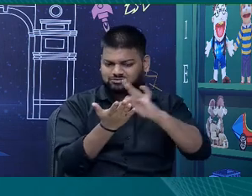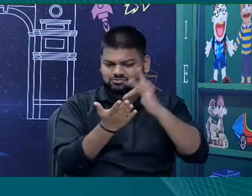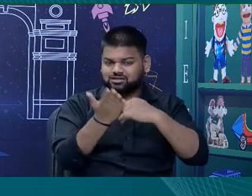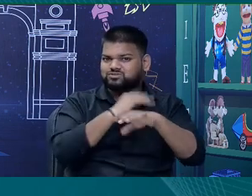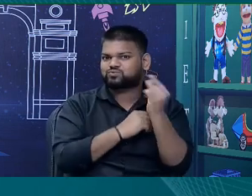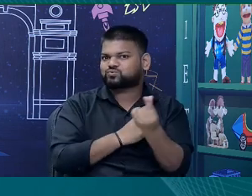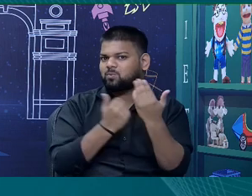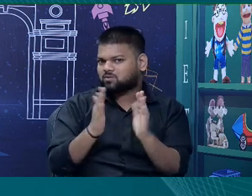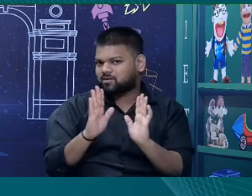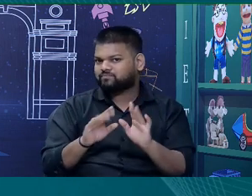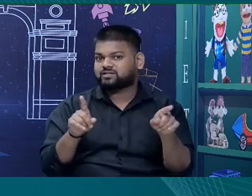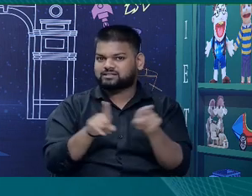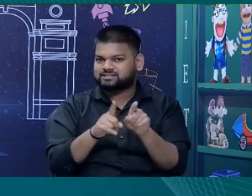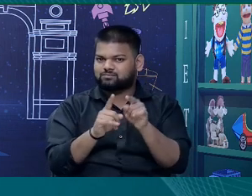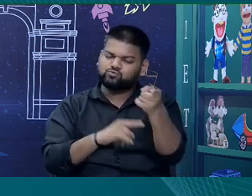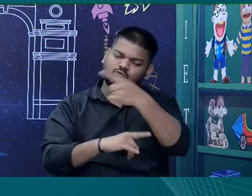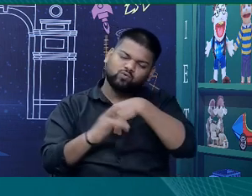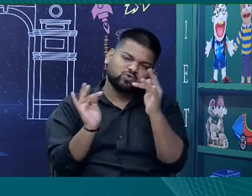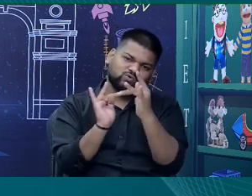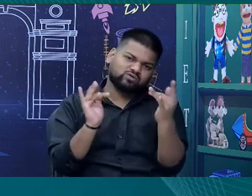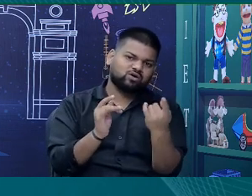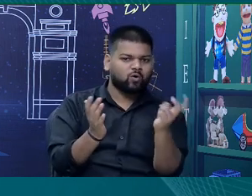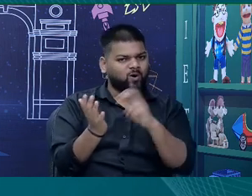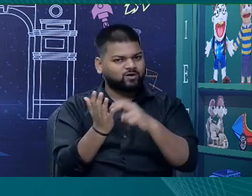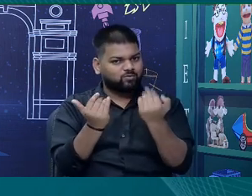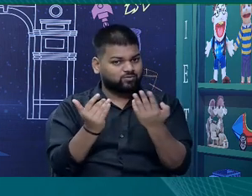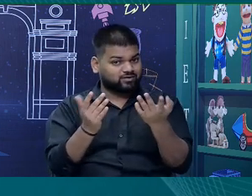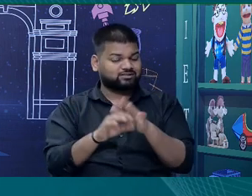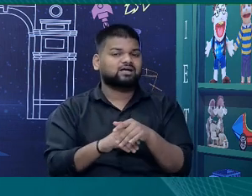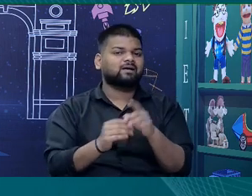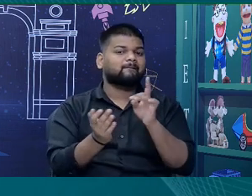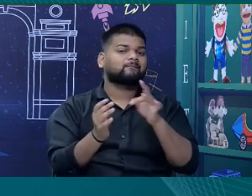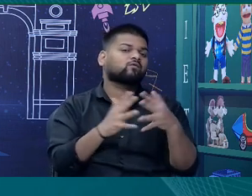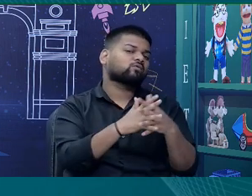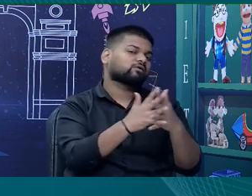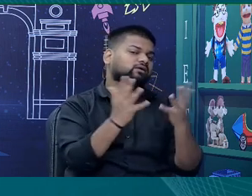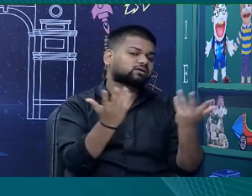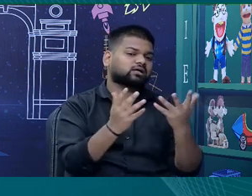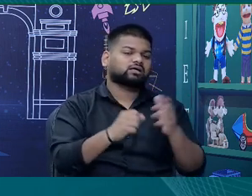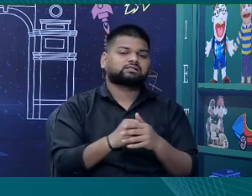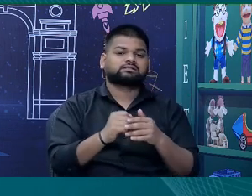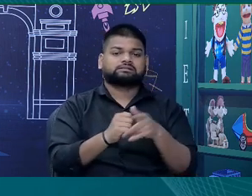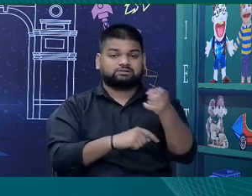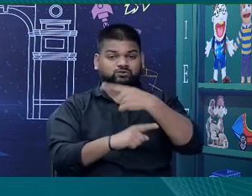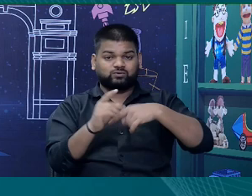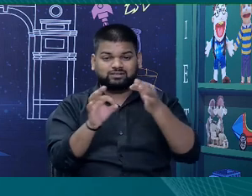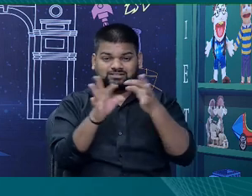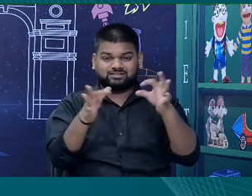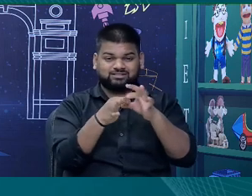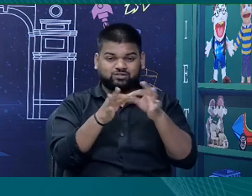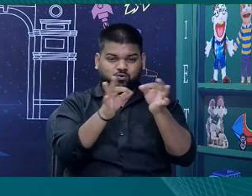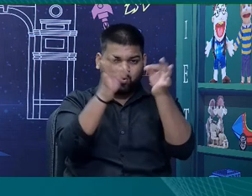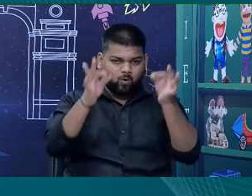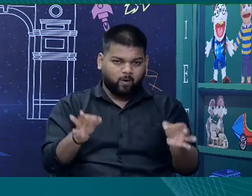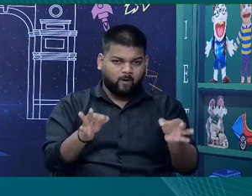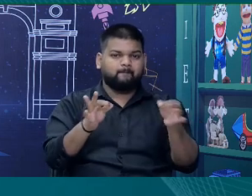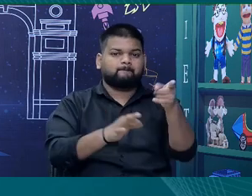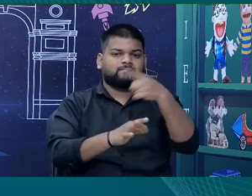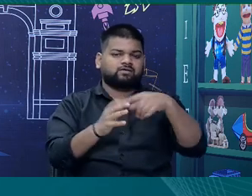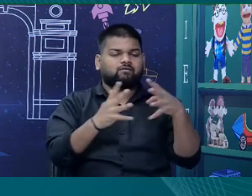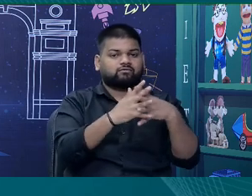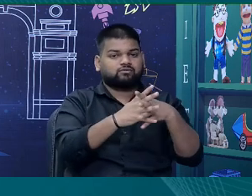साथ ही साथ आप ऑनलाइन ऑर्डर भी कर सकते हैं एनसीईआरटी books.nic.in के मध्य से जो फ्री ऑफ